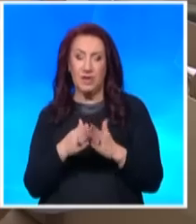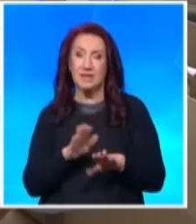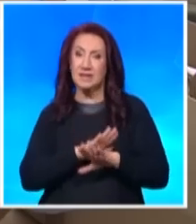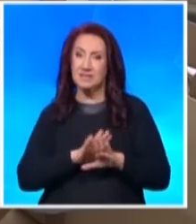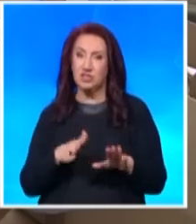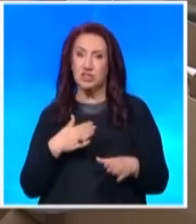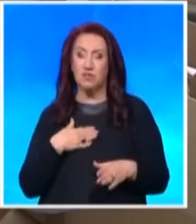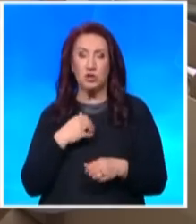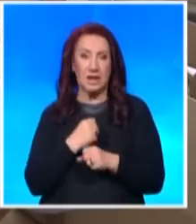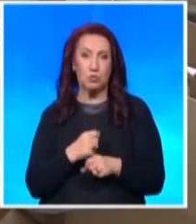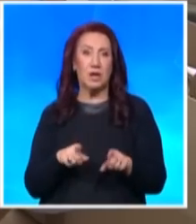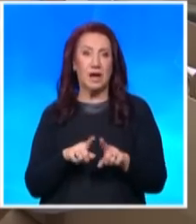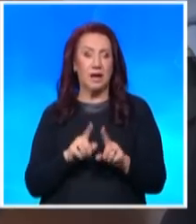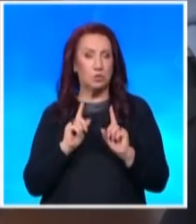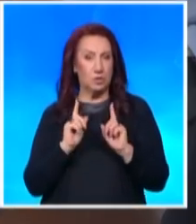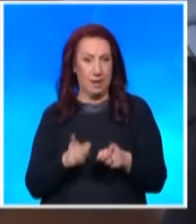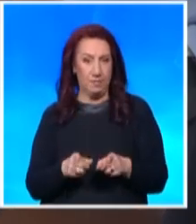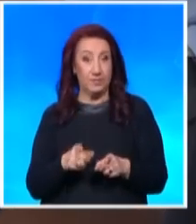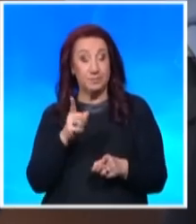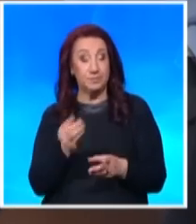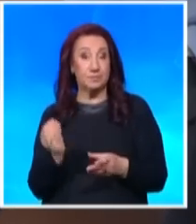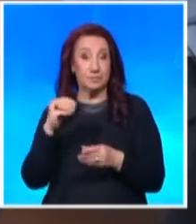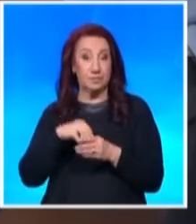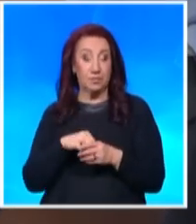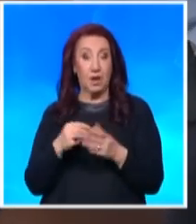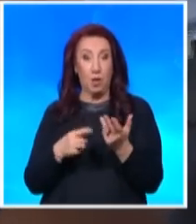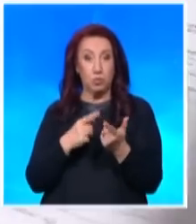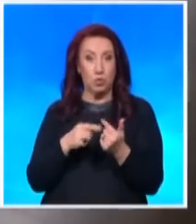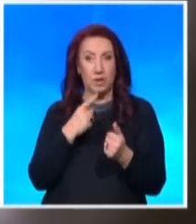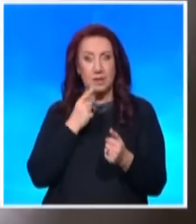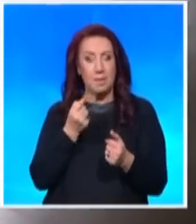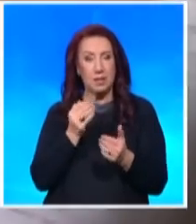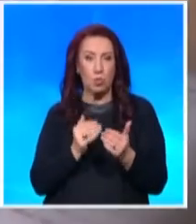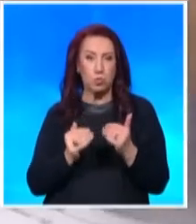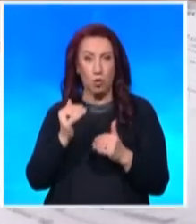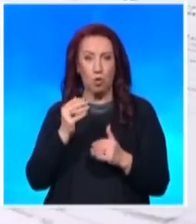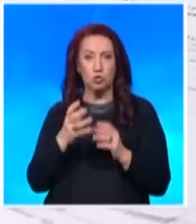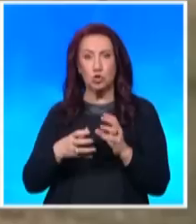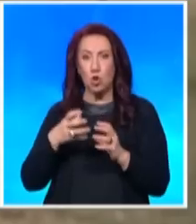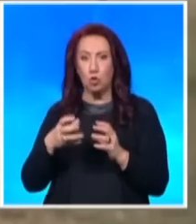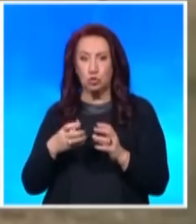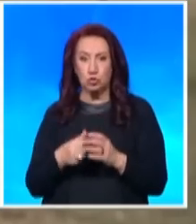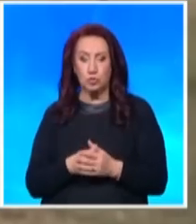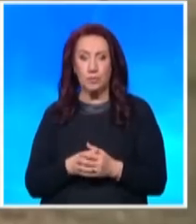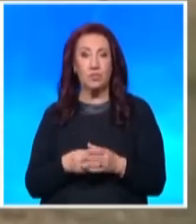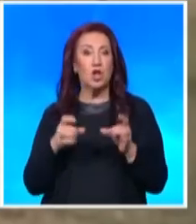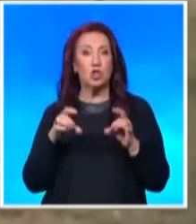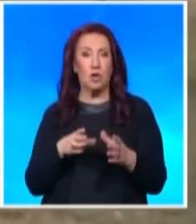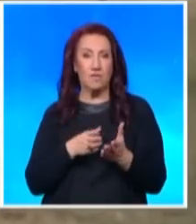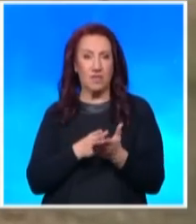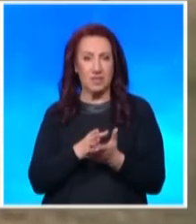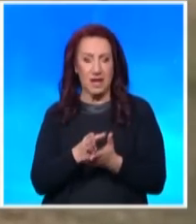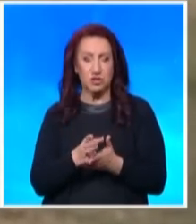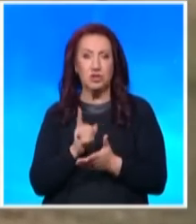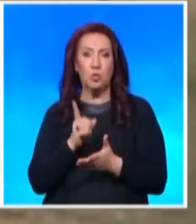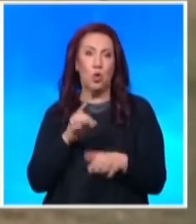Към тази отговорност се добавя и броенето, което според експертите ще е по-сложно. Ново ще бъде начина, по който ще гласуваме в